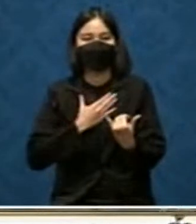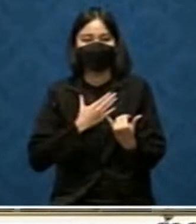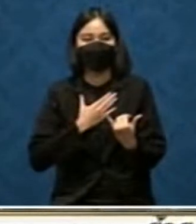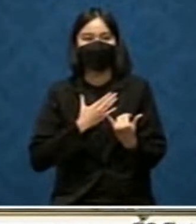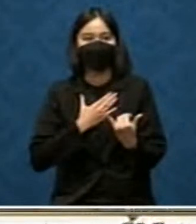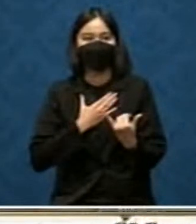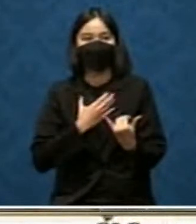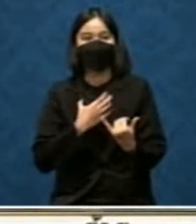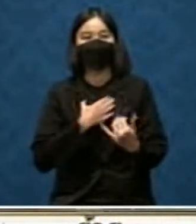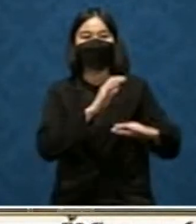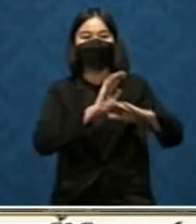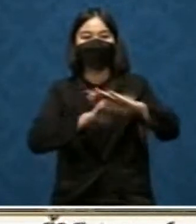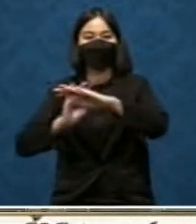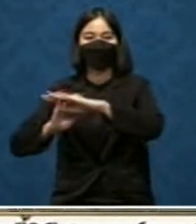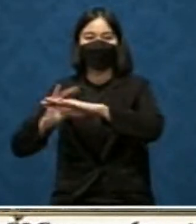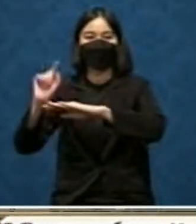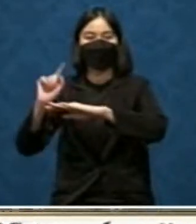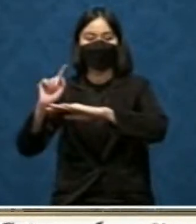ผม อยากจะเรีกร้อง